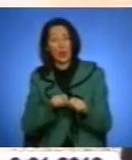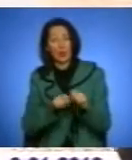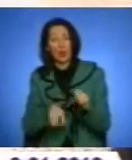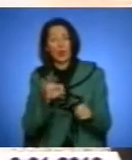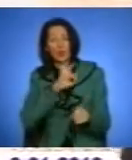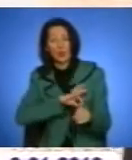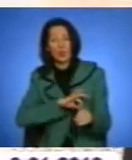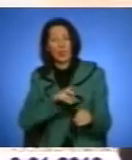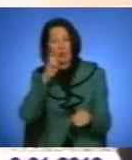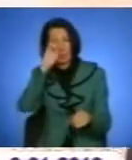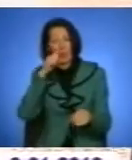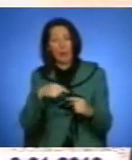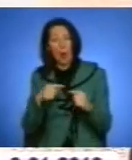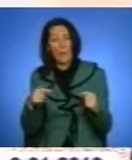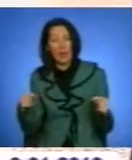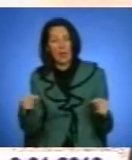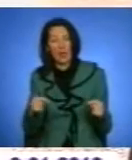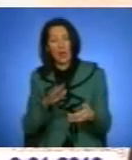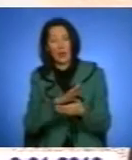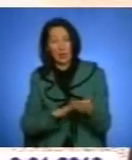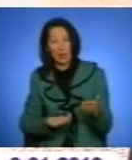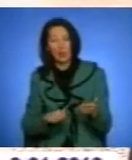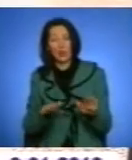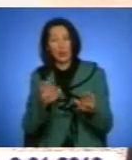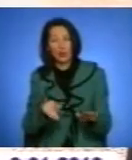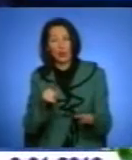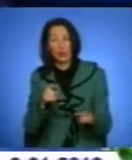подальшого розміщення в ньому центру надання адміністративних послуг.